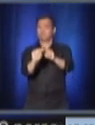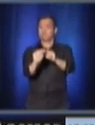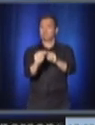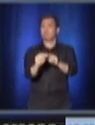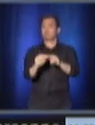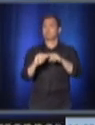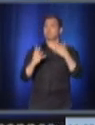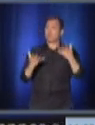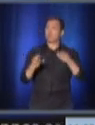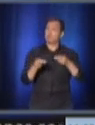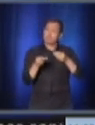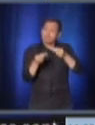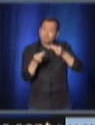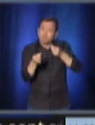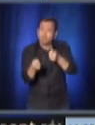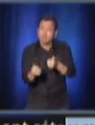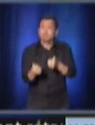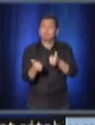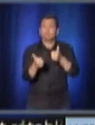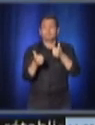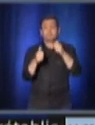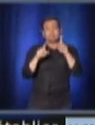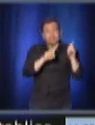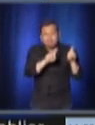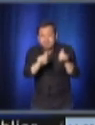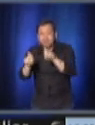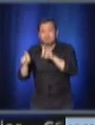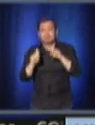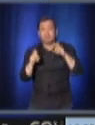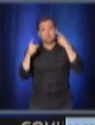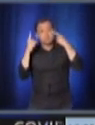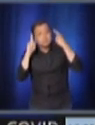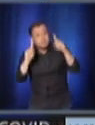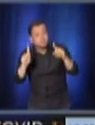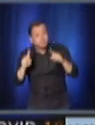stratégie de dépistage soit efficace et opérationnelle. Finalement,